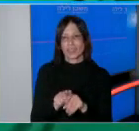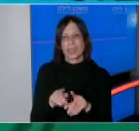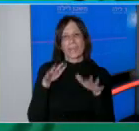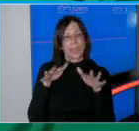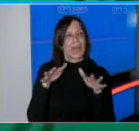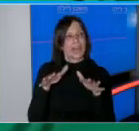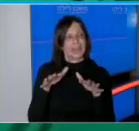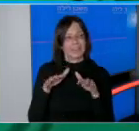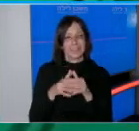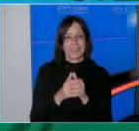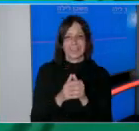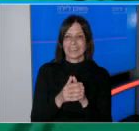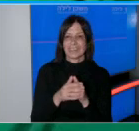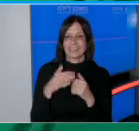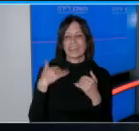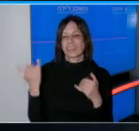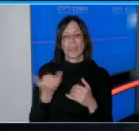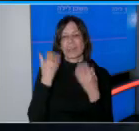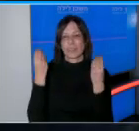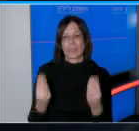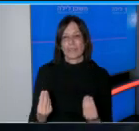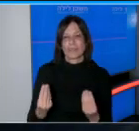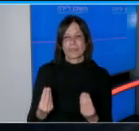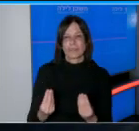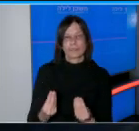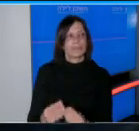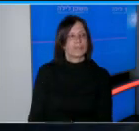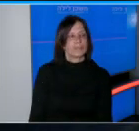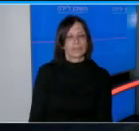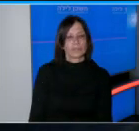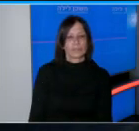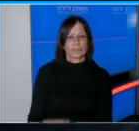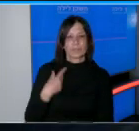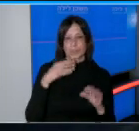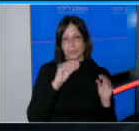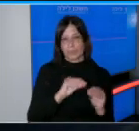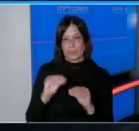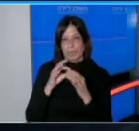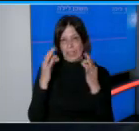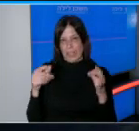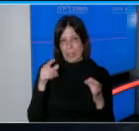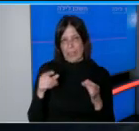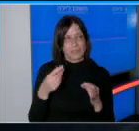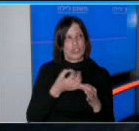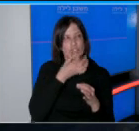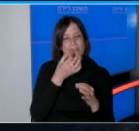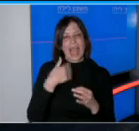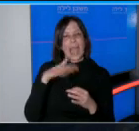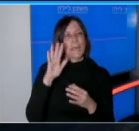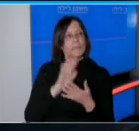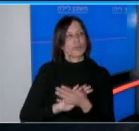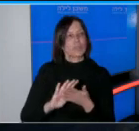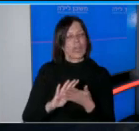ברכה. אהלן וסהלן, זה תמיד טוב אצלנו. אני אתחיל איתכם ואז אני אעבור לנילי. בוא אני אשאל את השאלה הכי פשוטה.